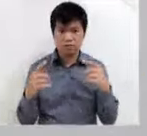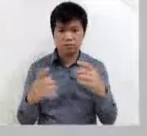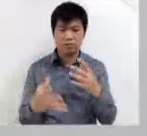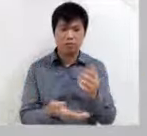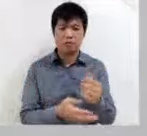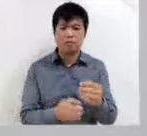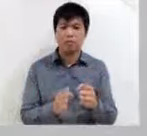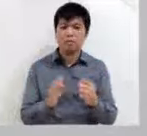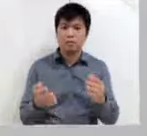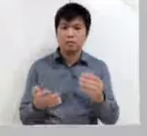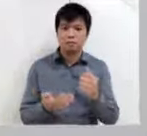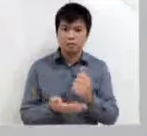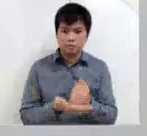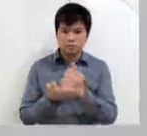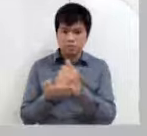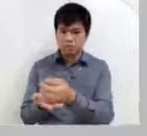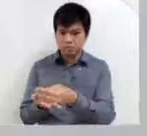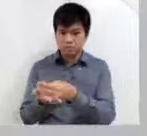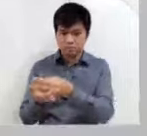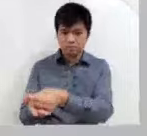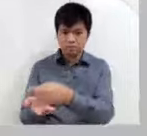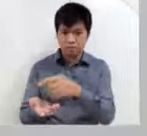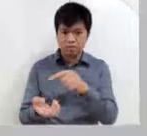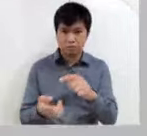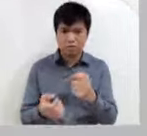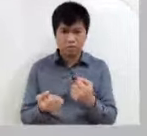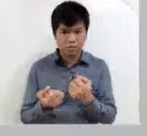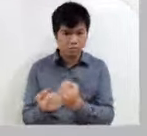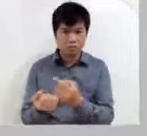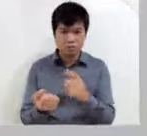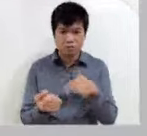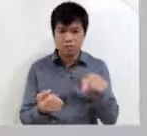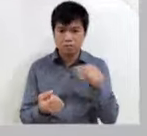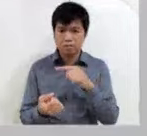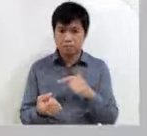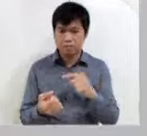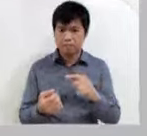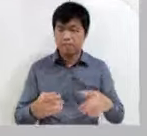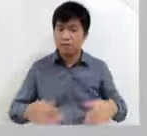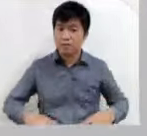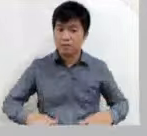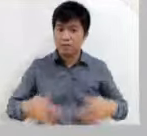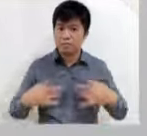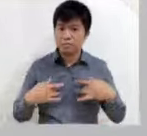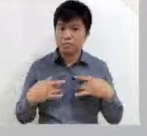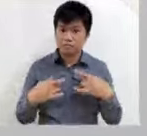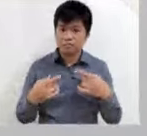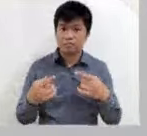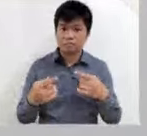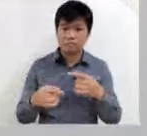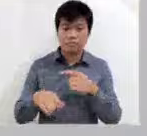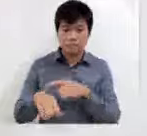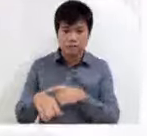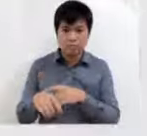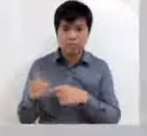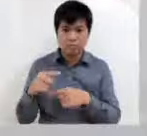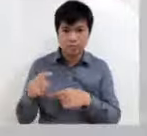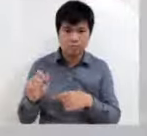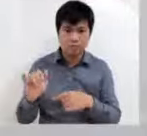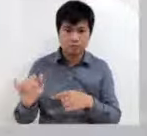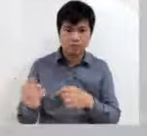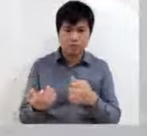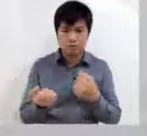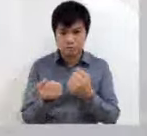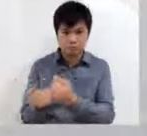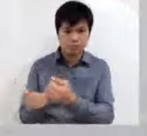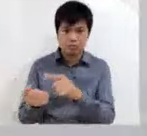Na yun ang para lifetime din na tulong para sa pamilya nung naiwan, no? Actually